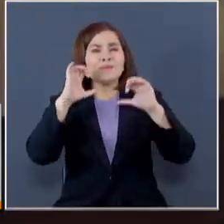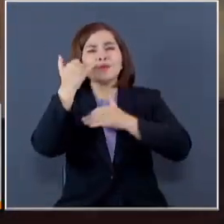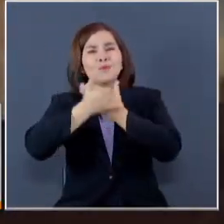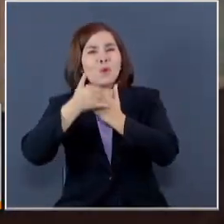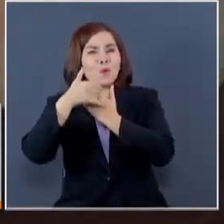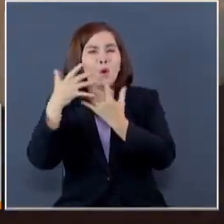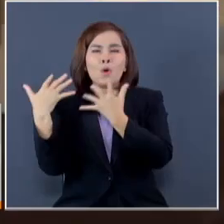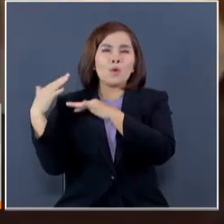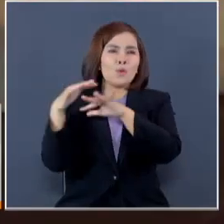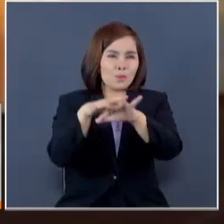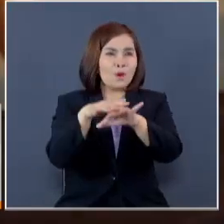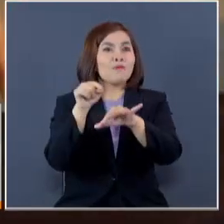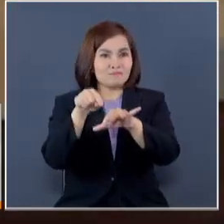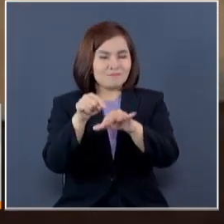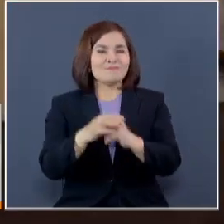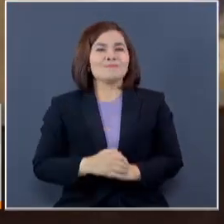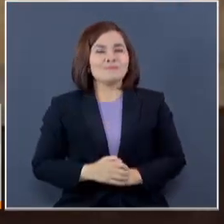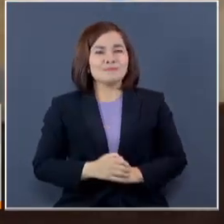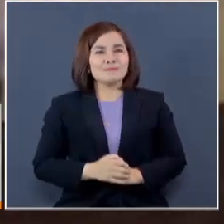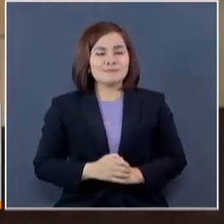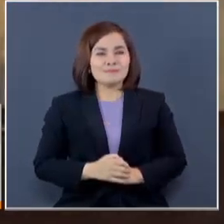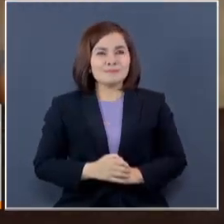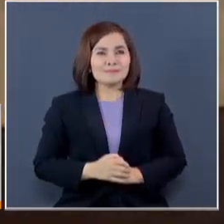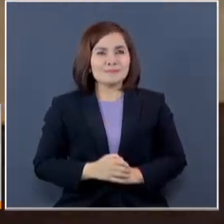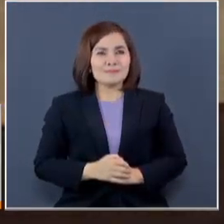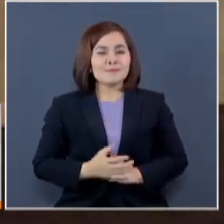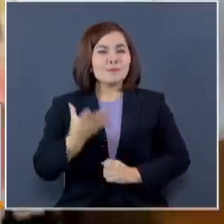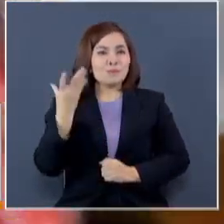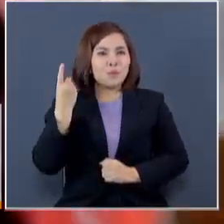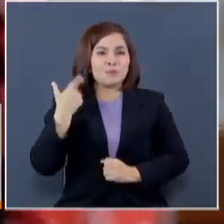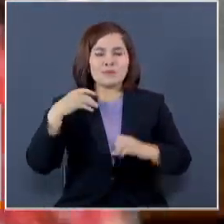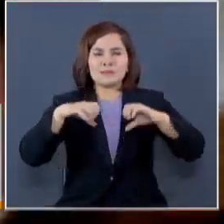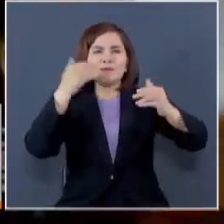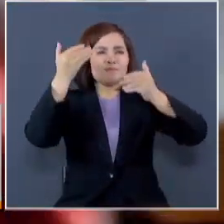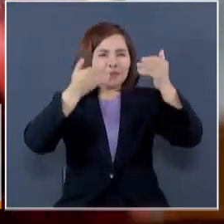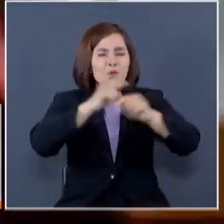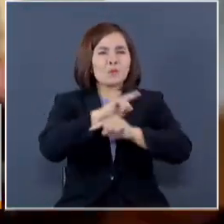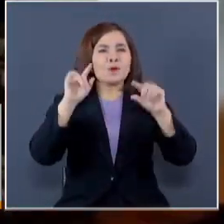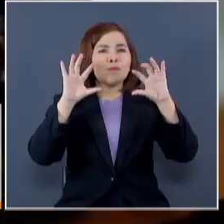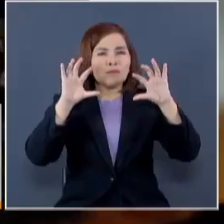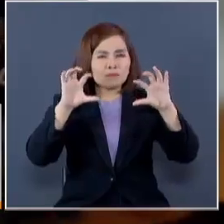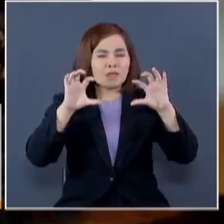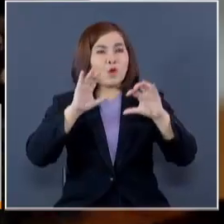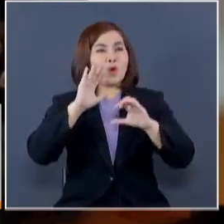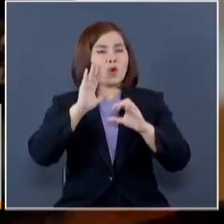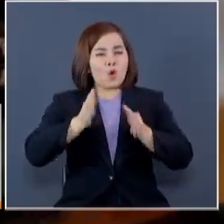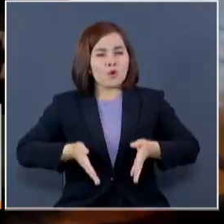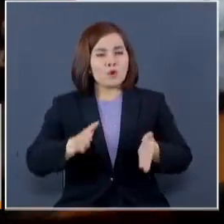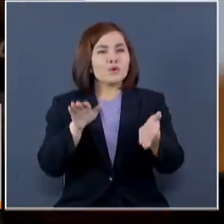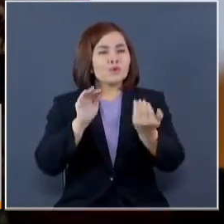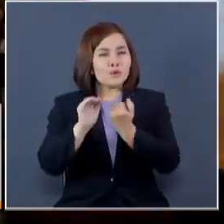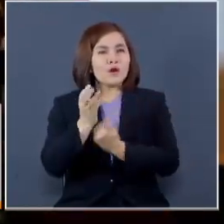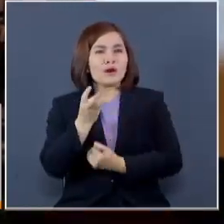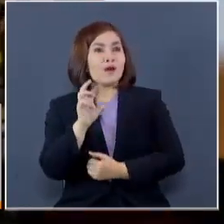ดนะฮะคุณผู้ชมนี่นะฮะจะรุ่นเล็กรุ่นใหญ่แล้วเมื่อวานนี้ข้าวสารเขามีงานด้วยฮะข้าวสารฮาโลวีนด้วยเนี่ยนะครับผมและรวมทั้งโอ้โห